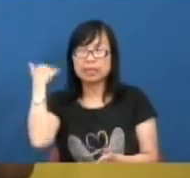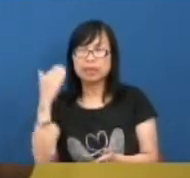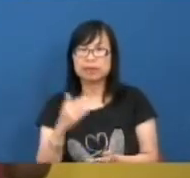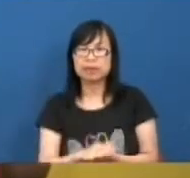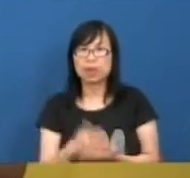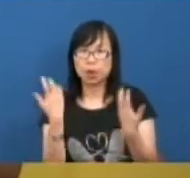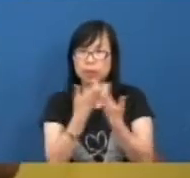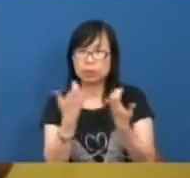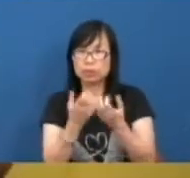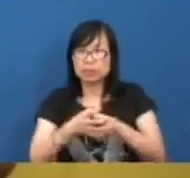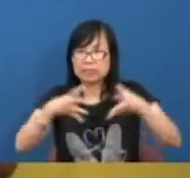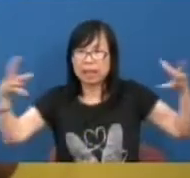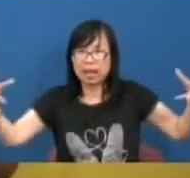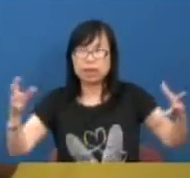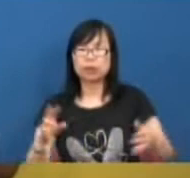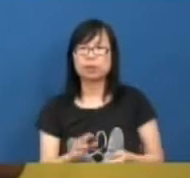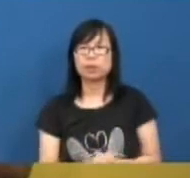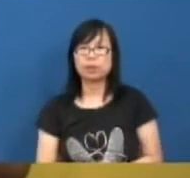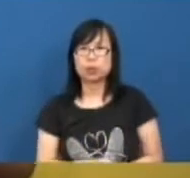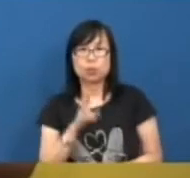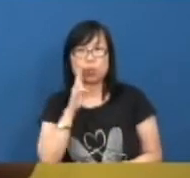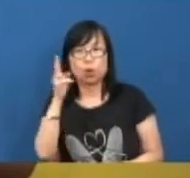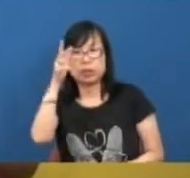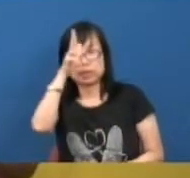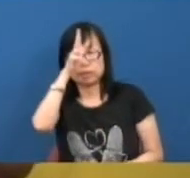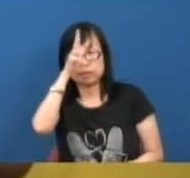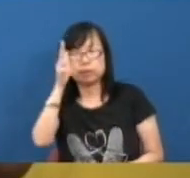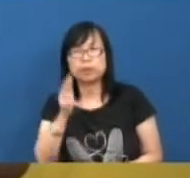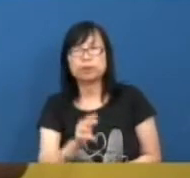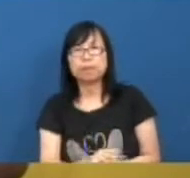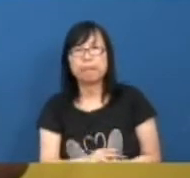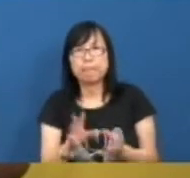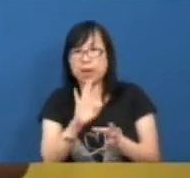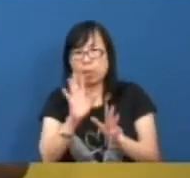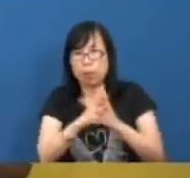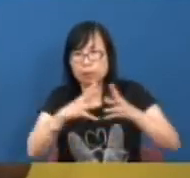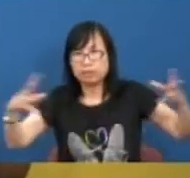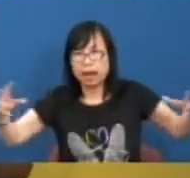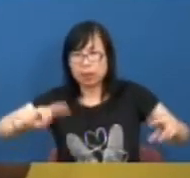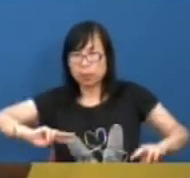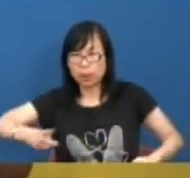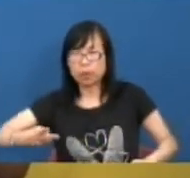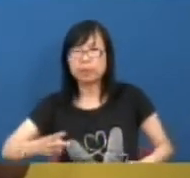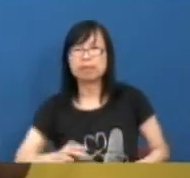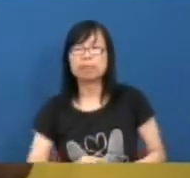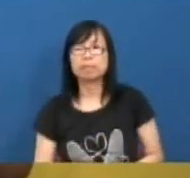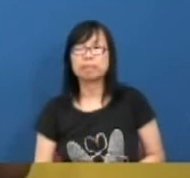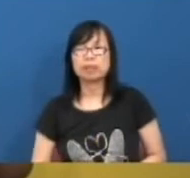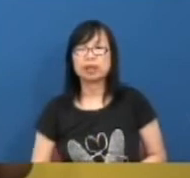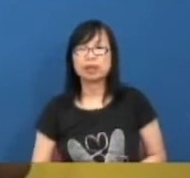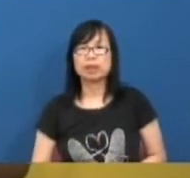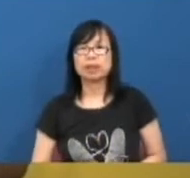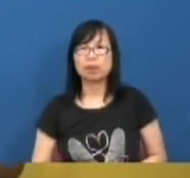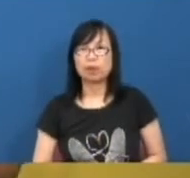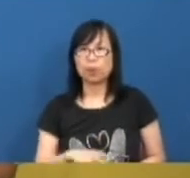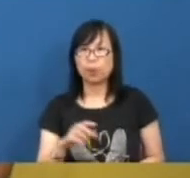佢個數字幾大嘅。如果政府你即係唔係一個好大嘅政策去改變咧的話咧，根本你